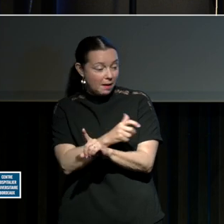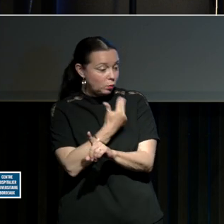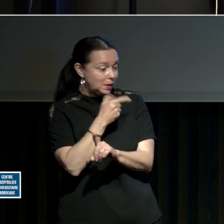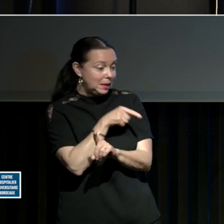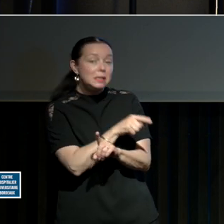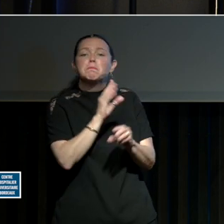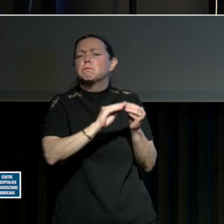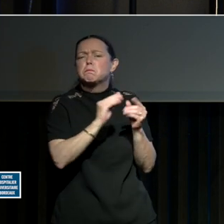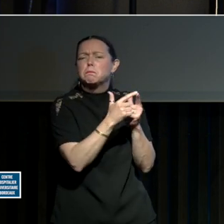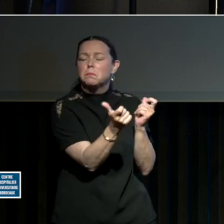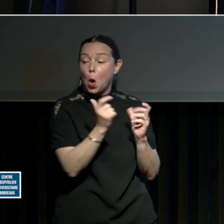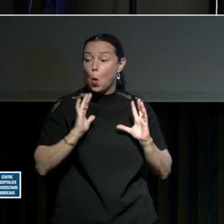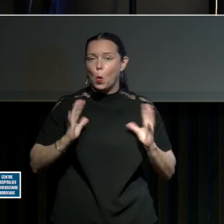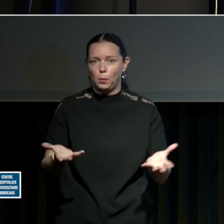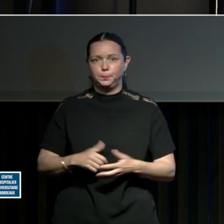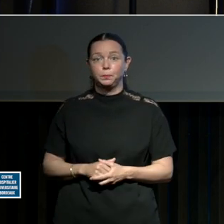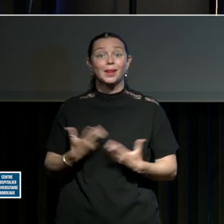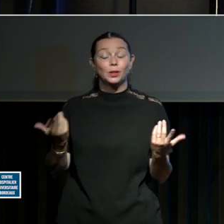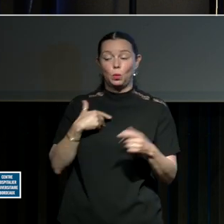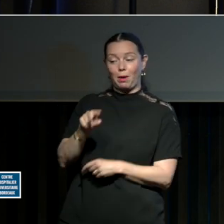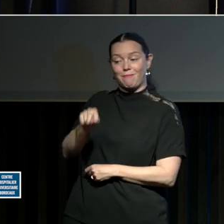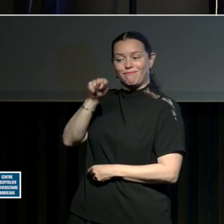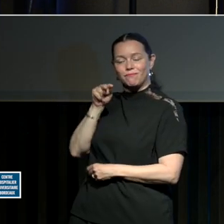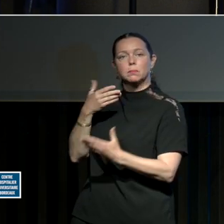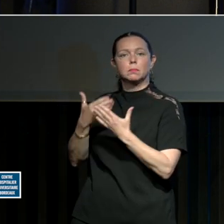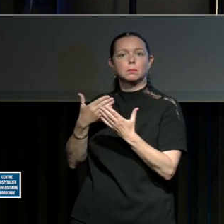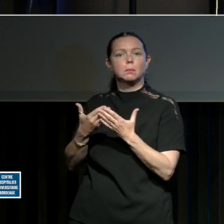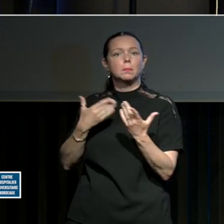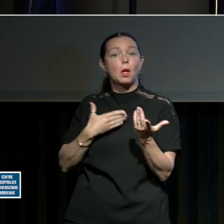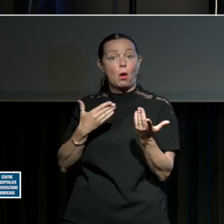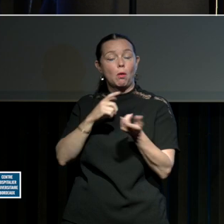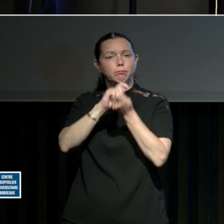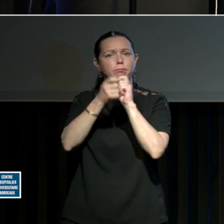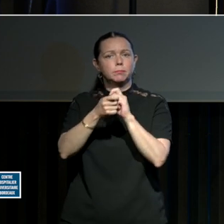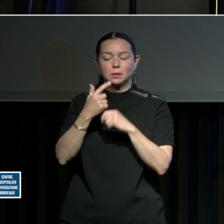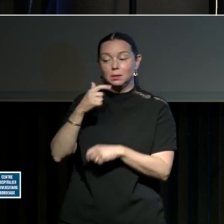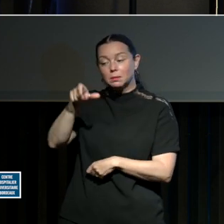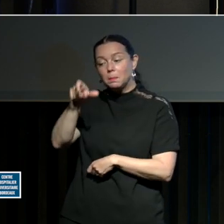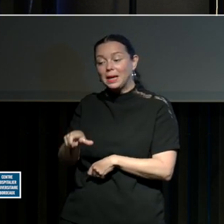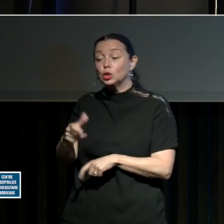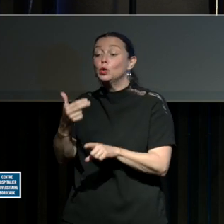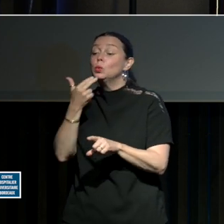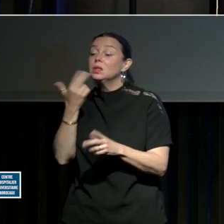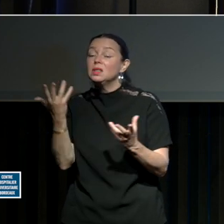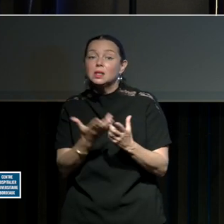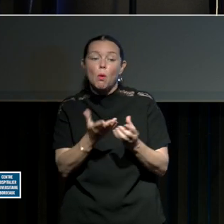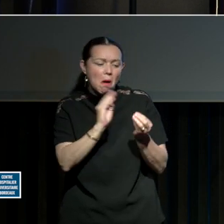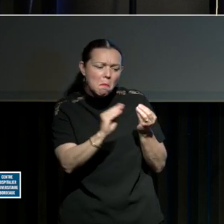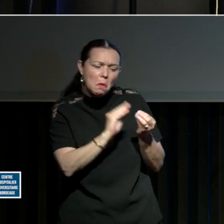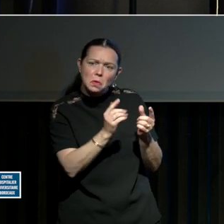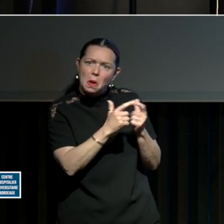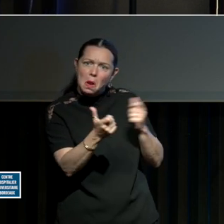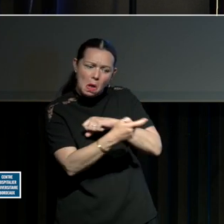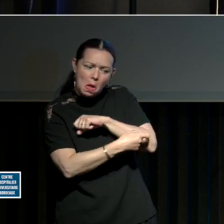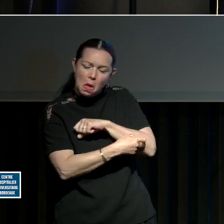selon cette approche, donc, il ne s'agissait pas finalement de savoir ce que la personne utilisait et les caractéristiques de l'objet